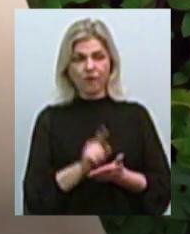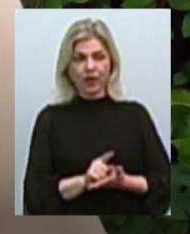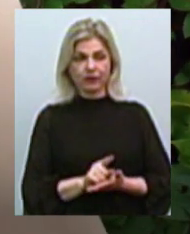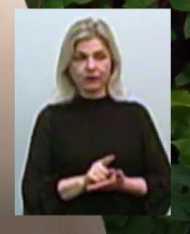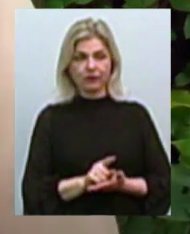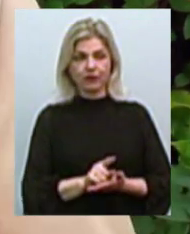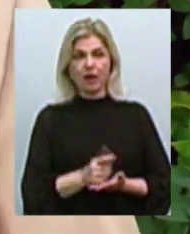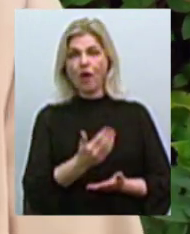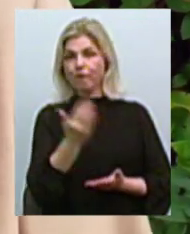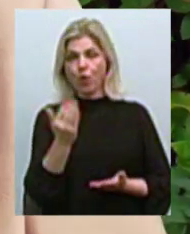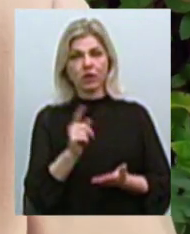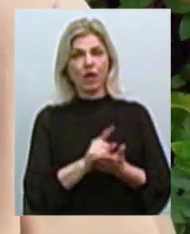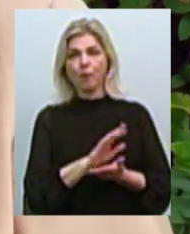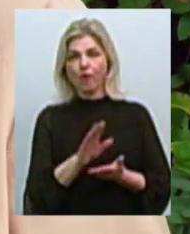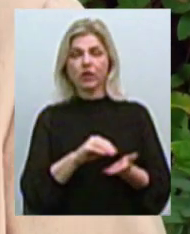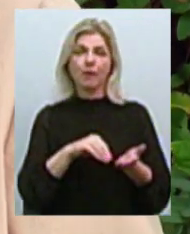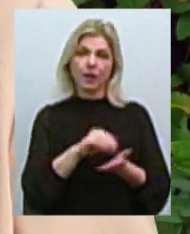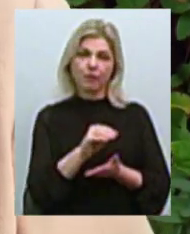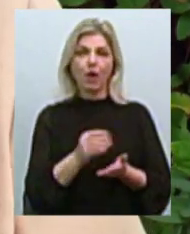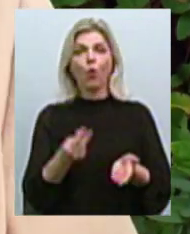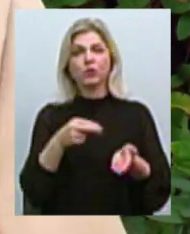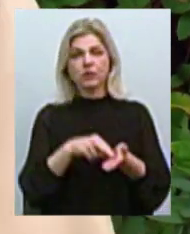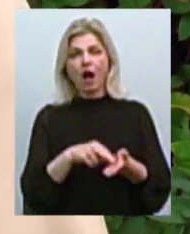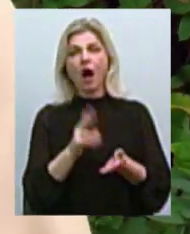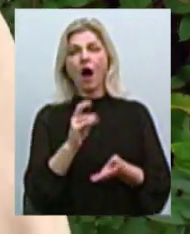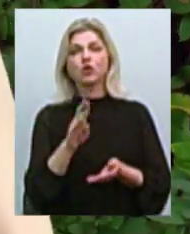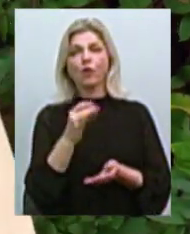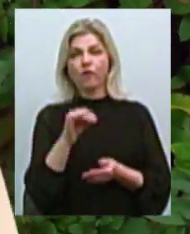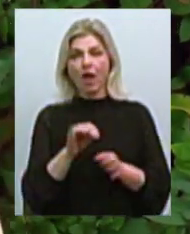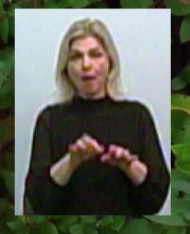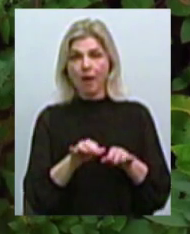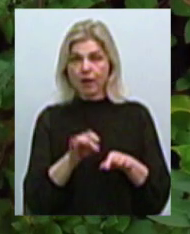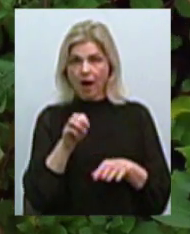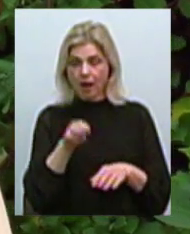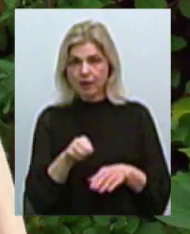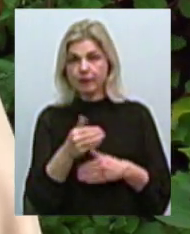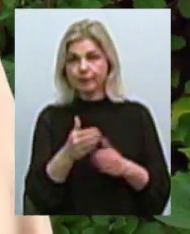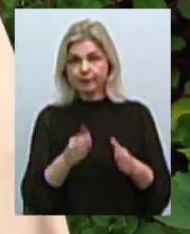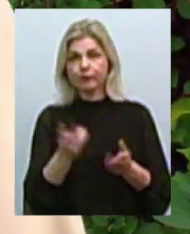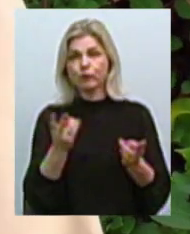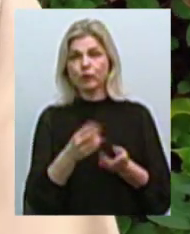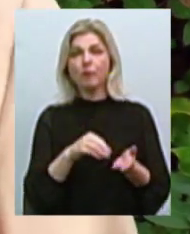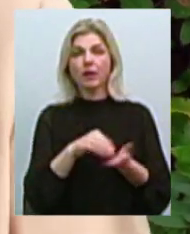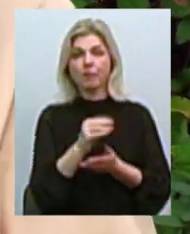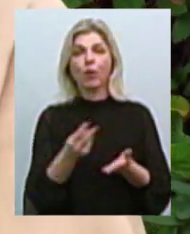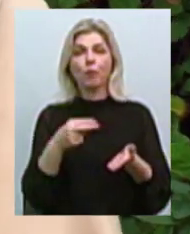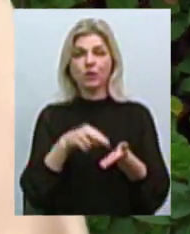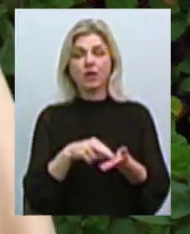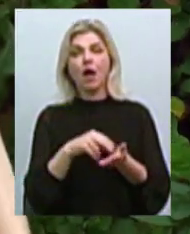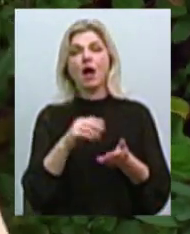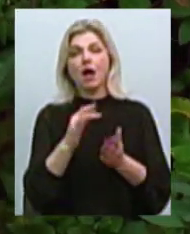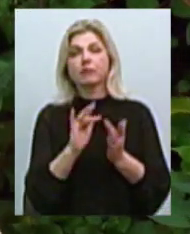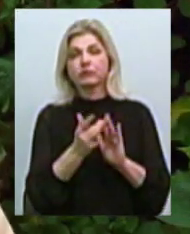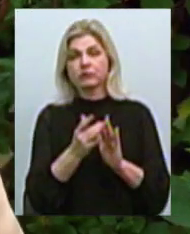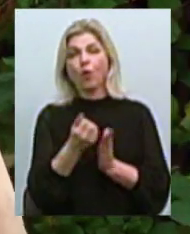вони повинні зараз придбати та встановити касові апарати і повинні придбати та встановити програмне забезпечення, яке